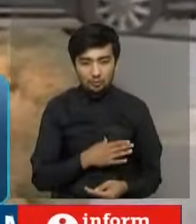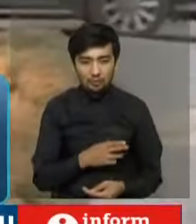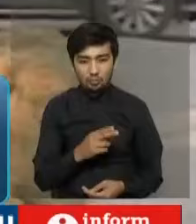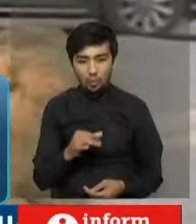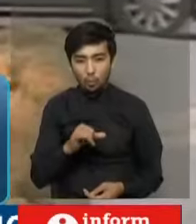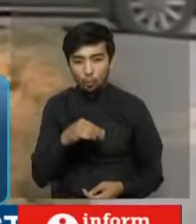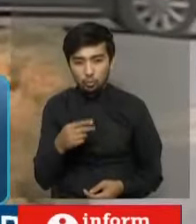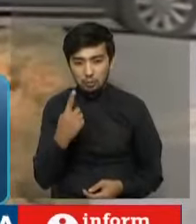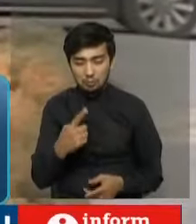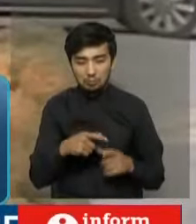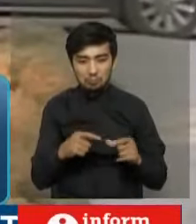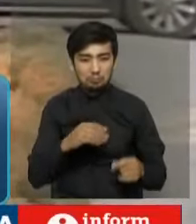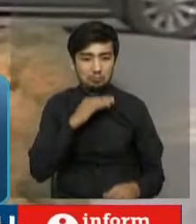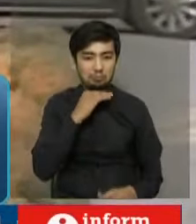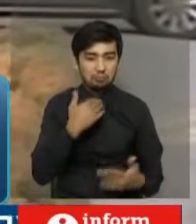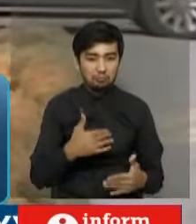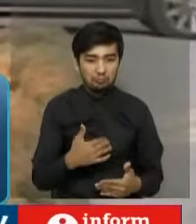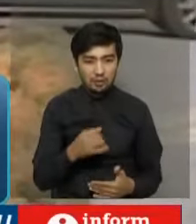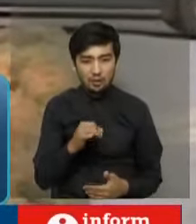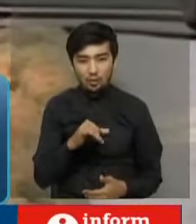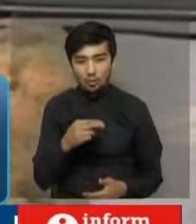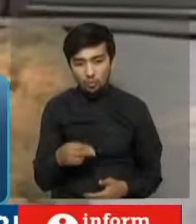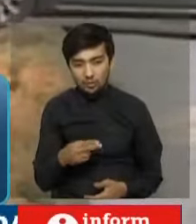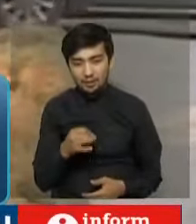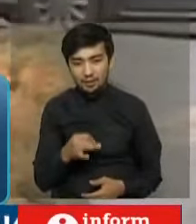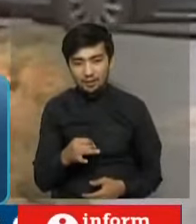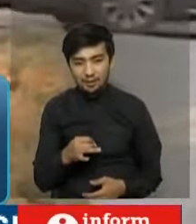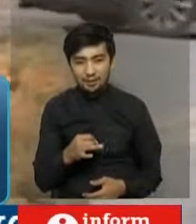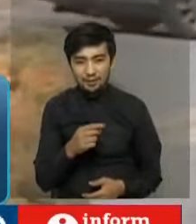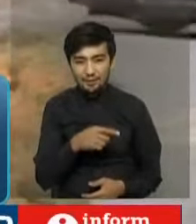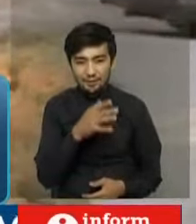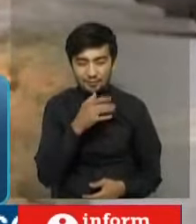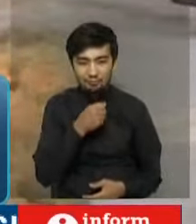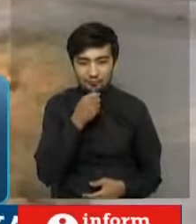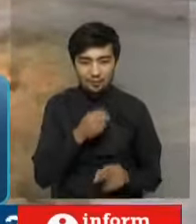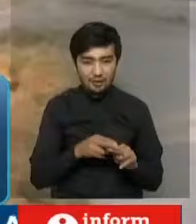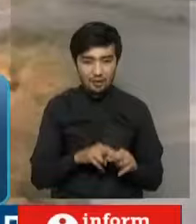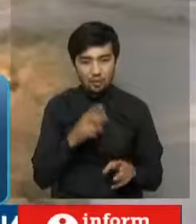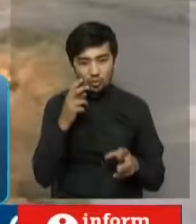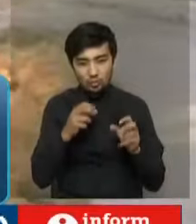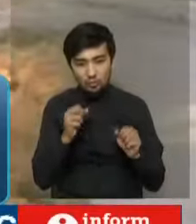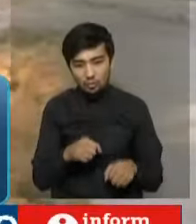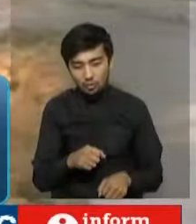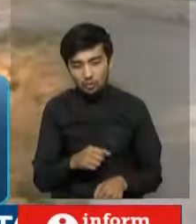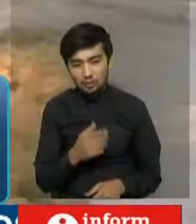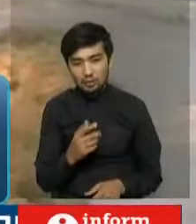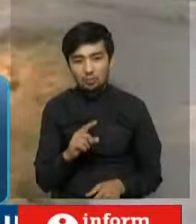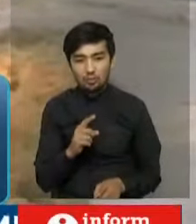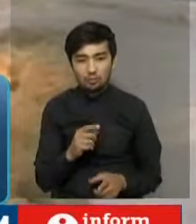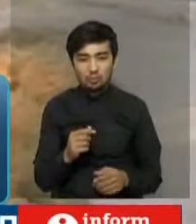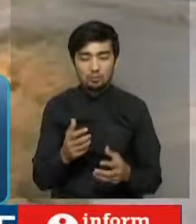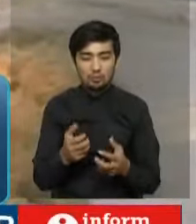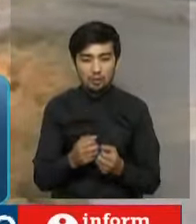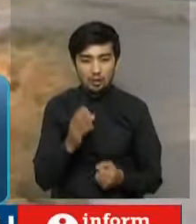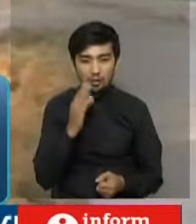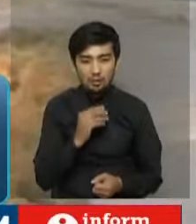личности. Достаточно удостоверения личности и совершеннолетний, да, то есть и студент может, почему получить этот